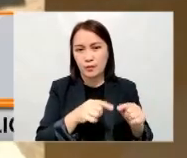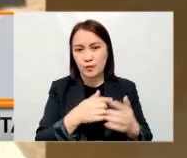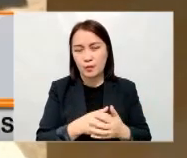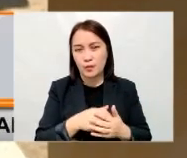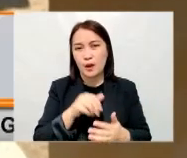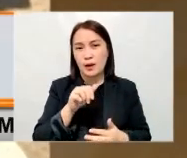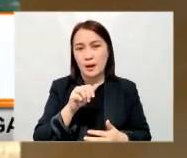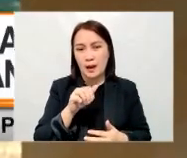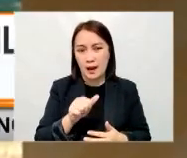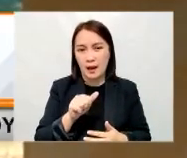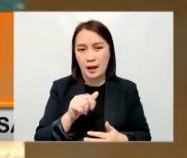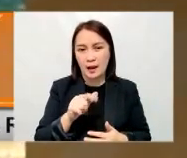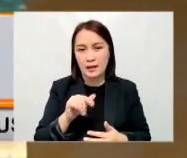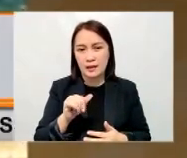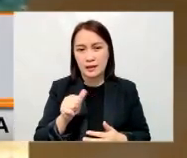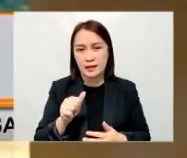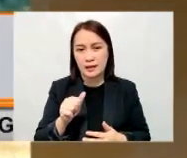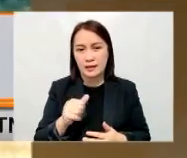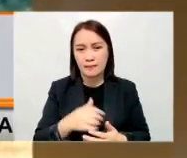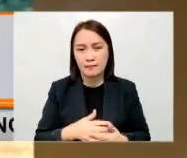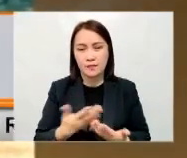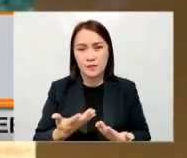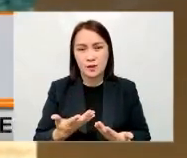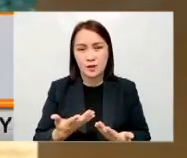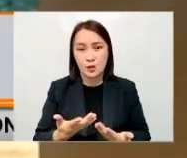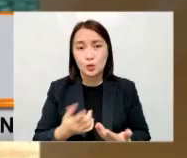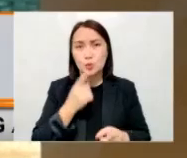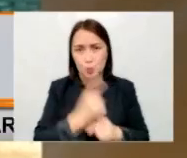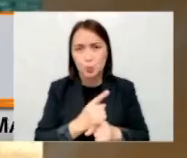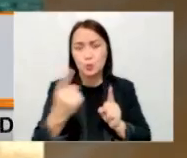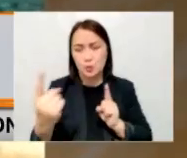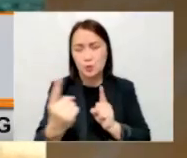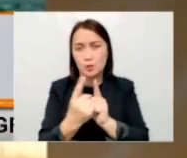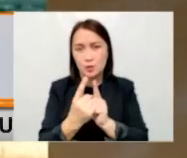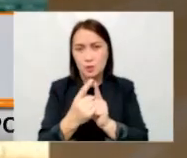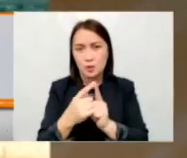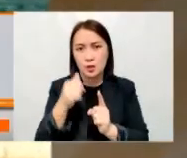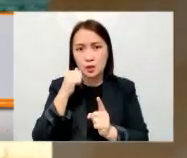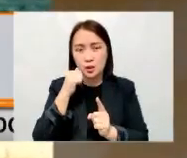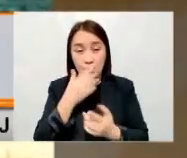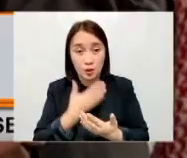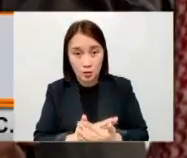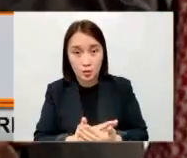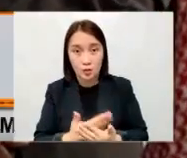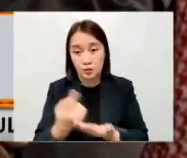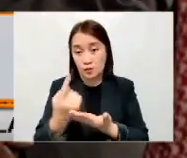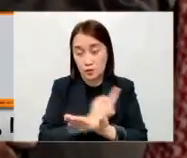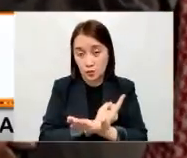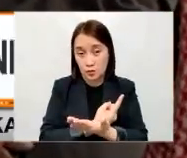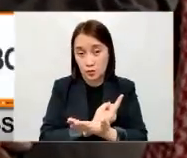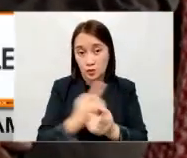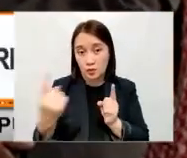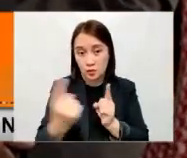na pinabulaanan ng kampo ni Lee. Anila, nagkikita si Lee at ang kanyang anak. A few weeks ago, nakita lang niya si Malia. So